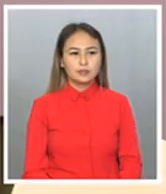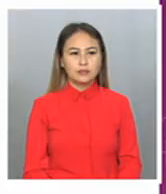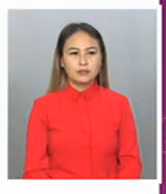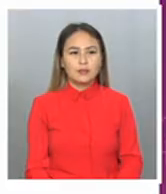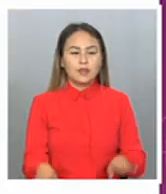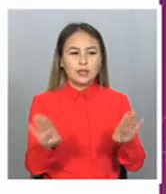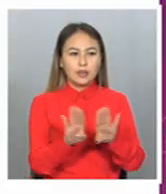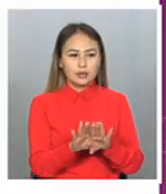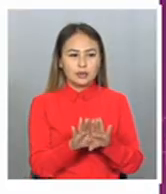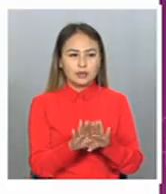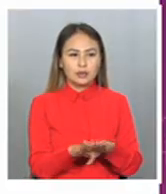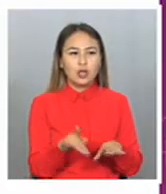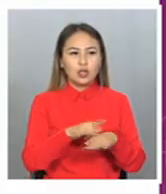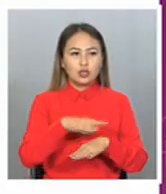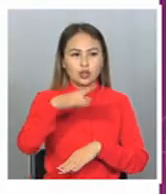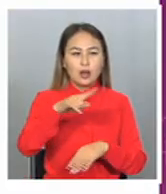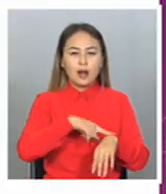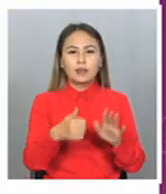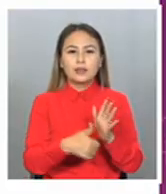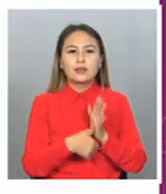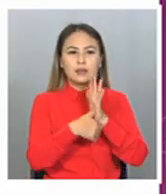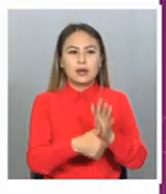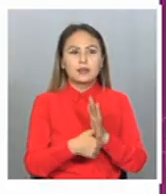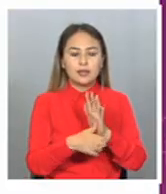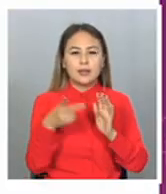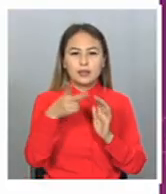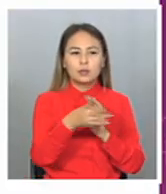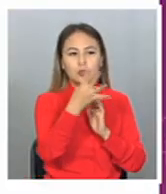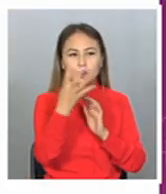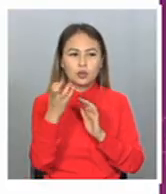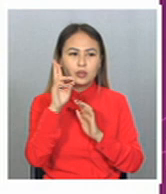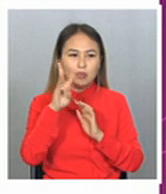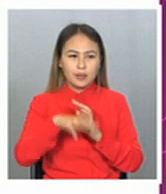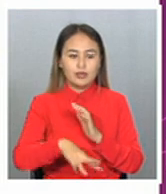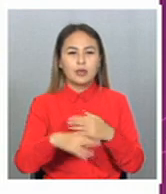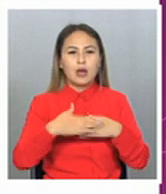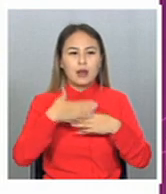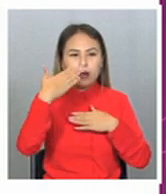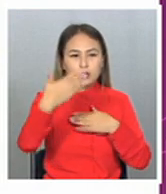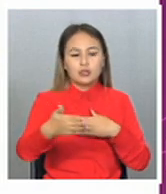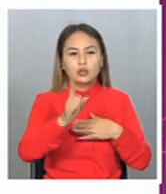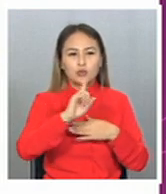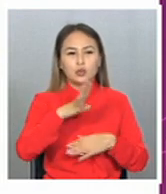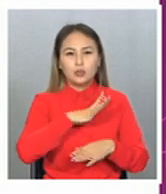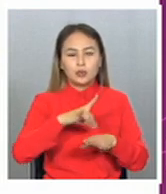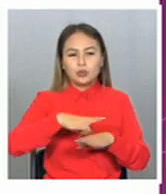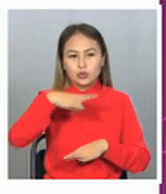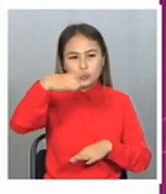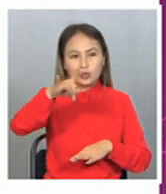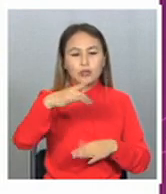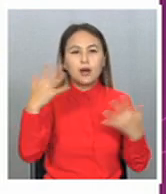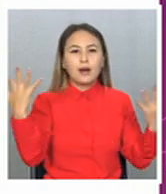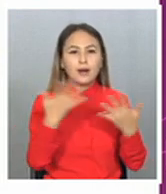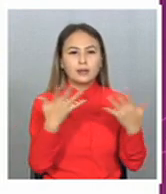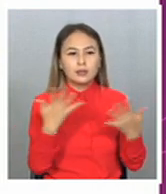Яғни, ұшақ 6 сағатта 2400 километр арақашықтықты ұшу үшін